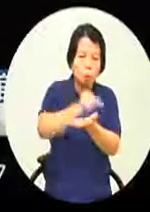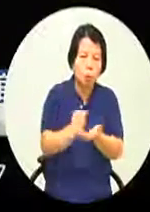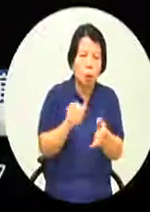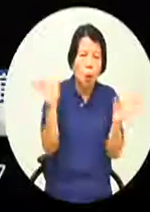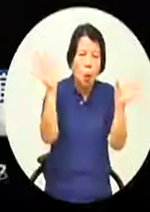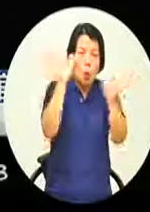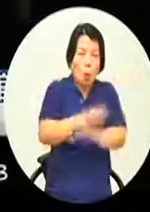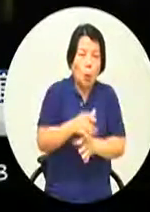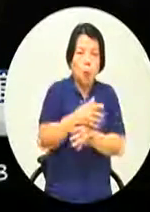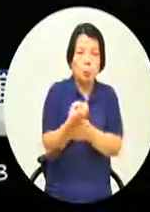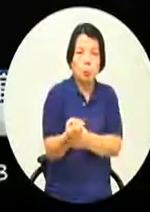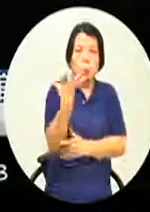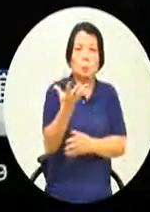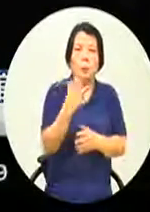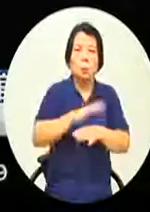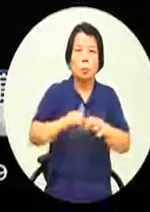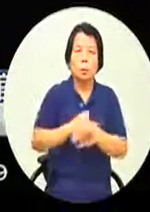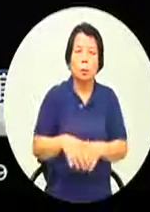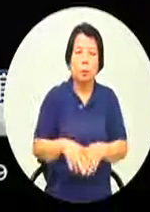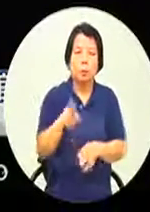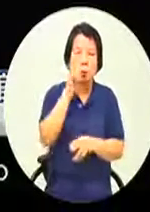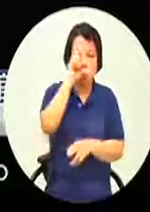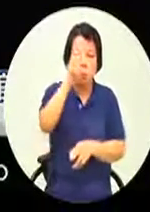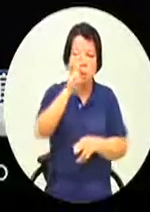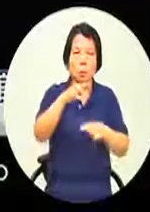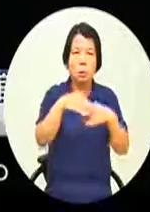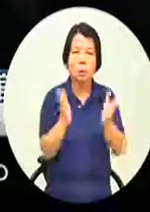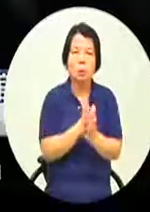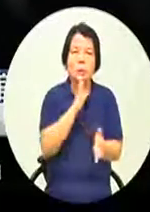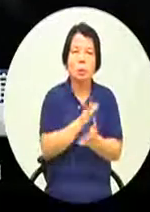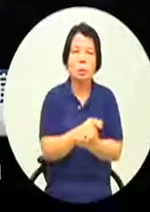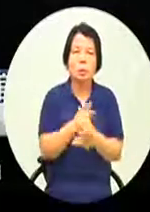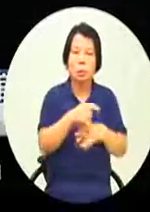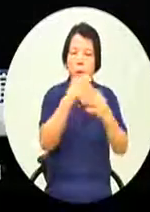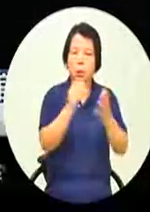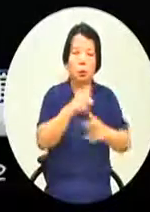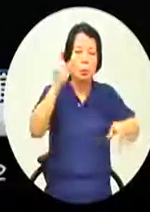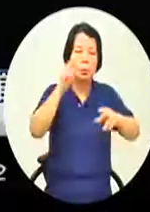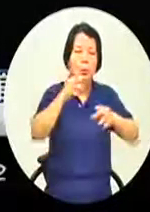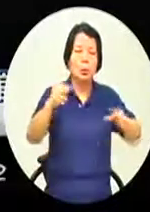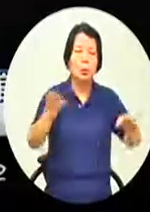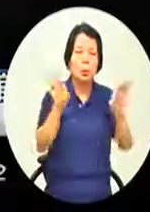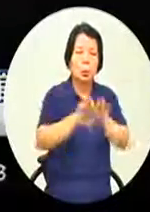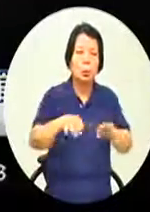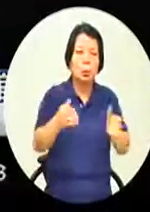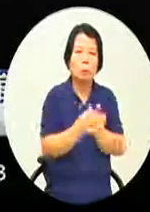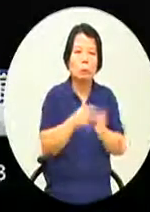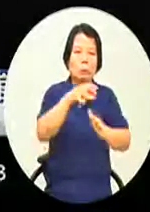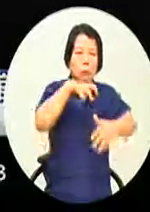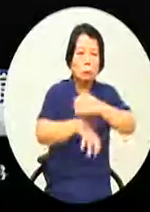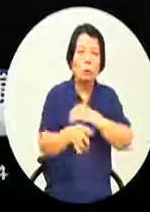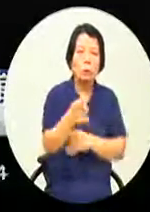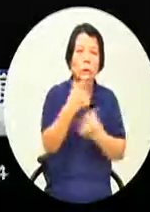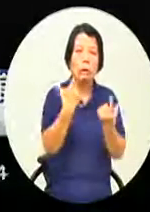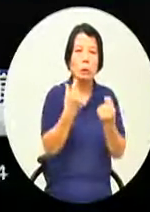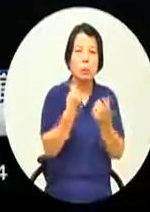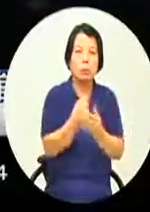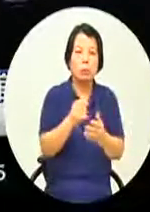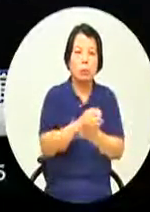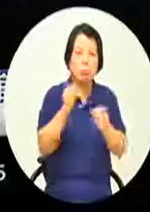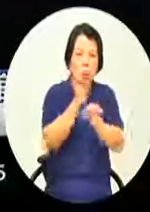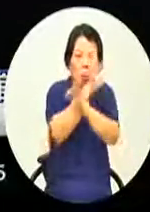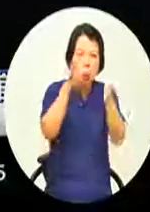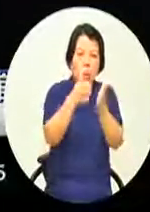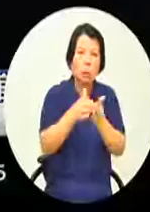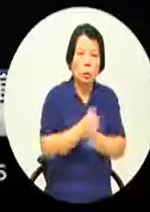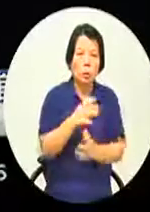人。晚间12点多应该是馆内的打烊时间，但里头灯火通明，原来人潮不散去，业者